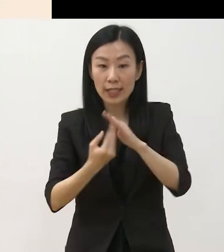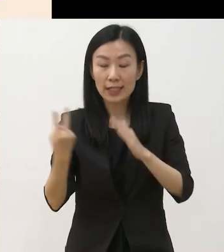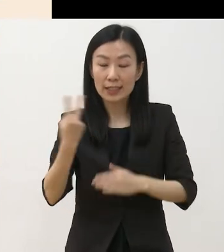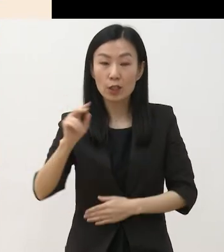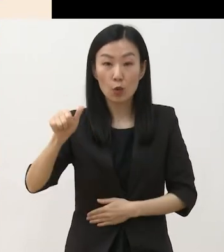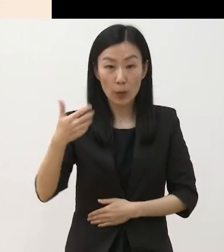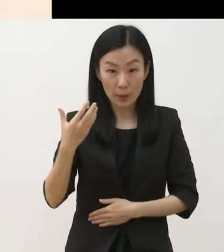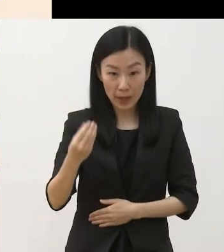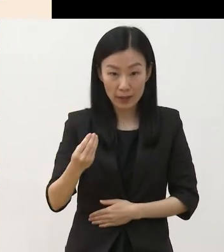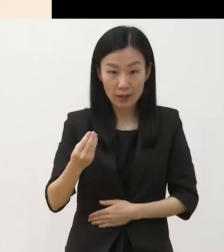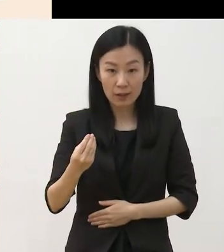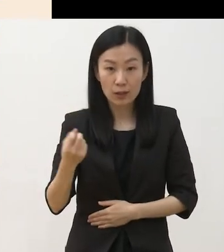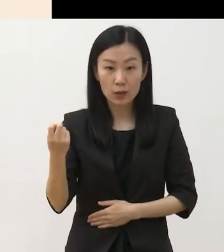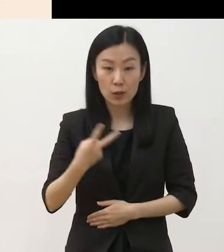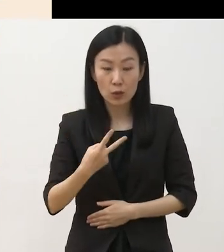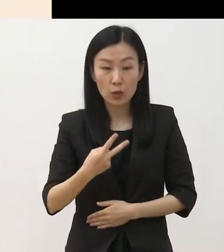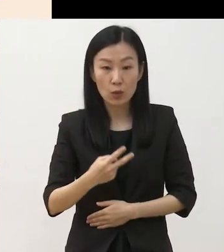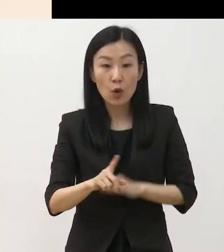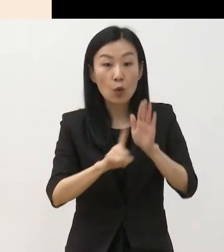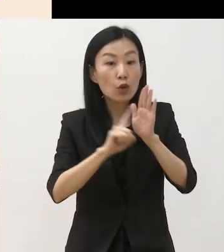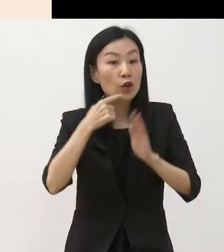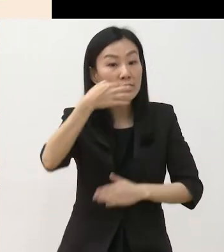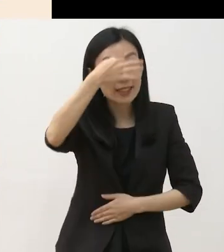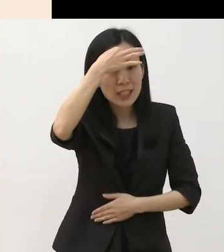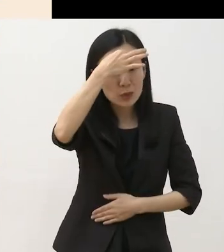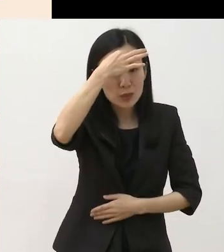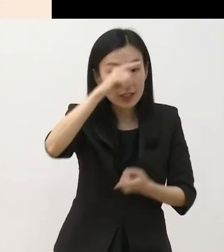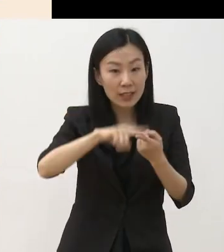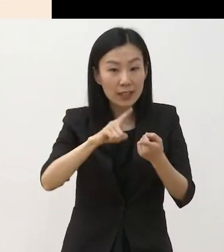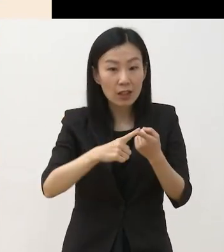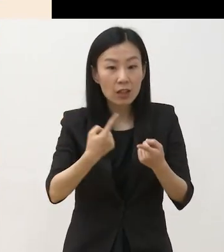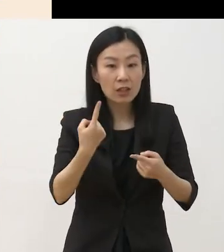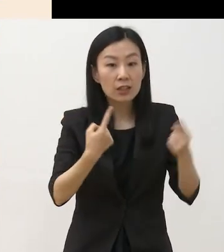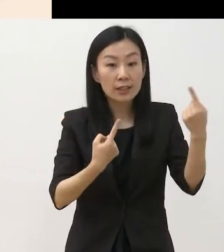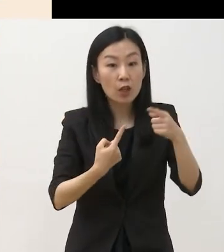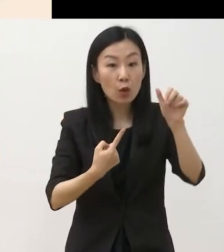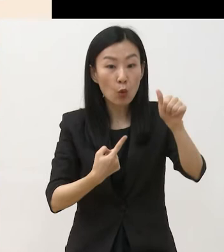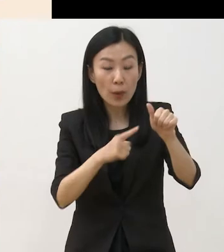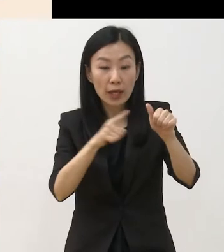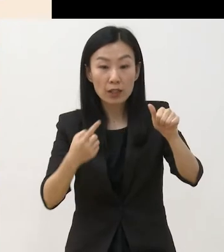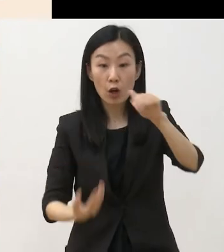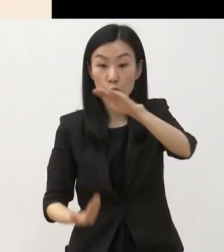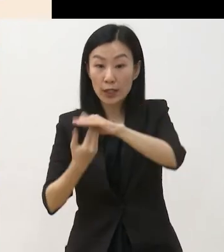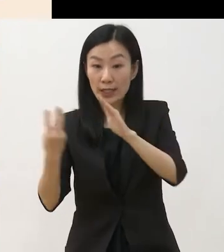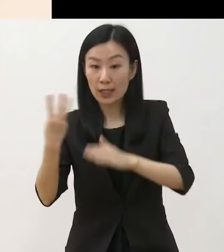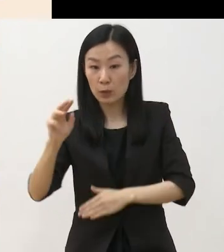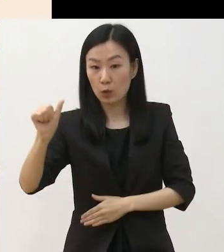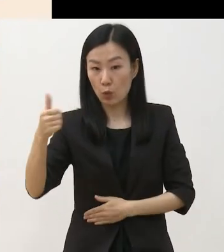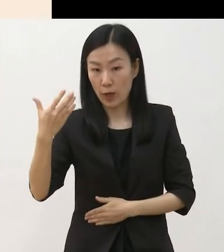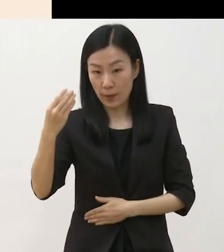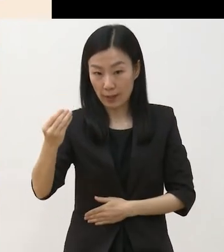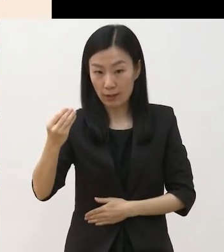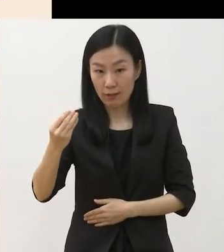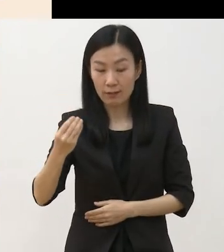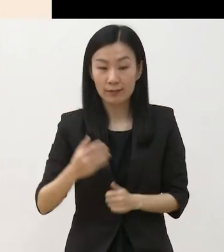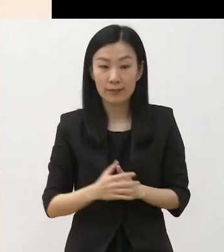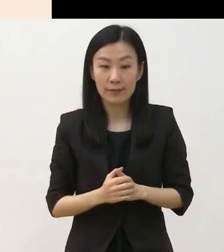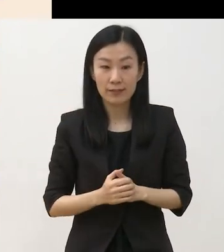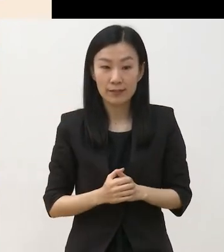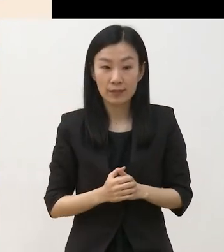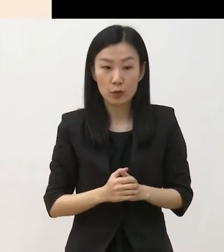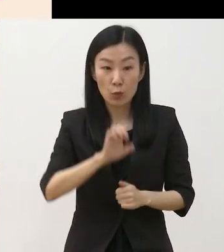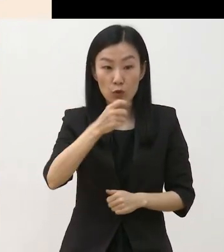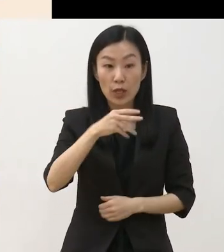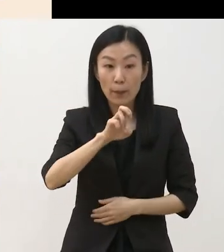2,500만 원, 그 다음에 공연예술 분야는 1,500에서 최대 3,500만 원까지, 그 다음에